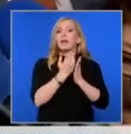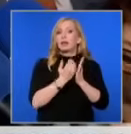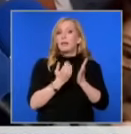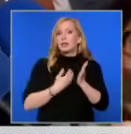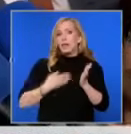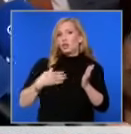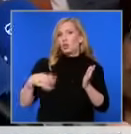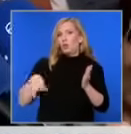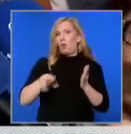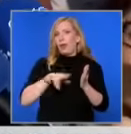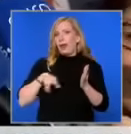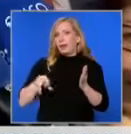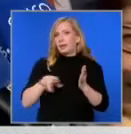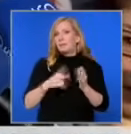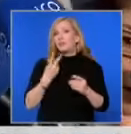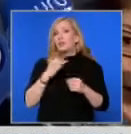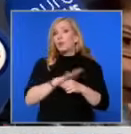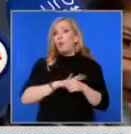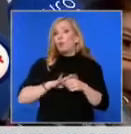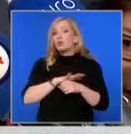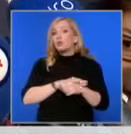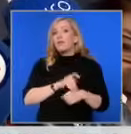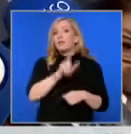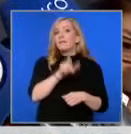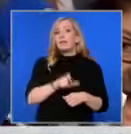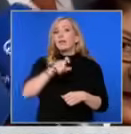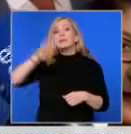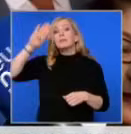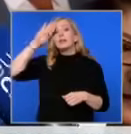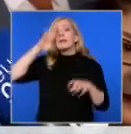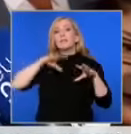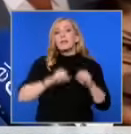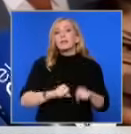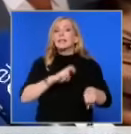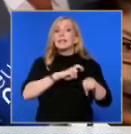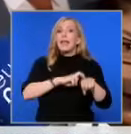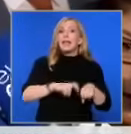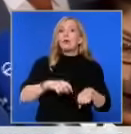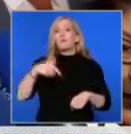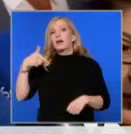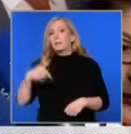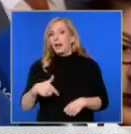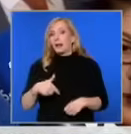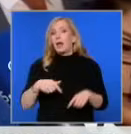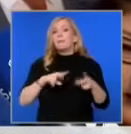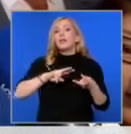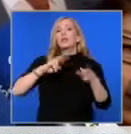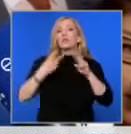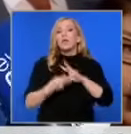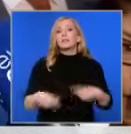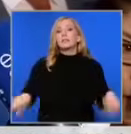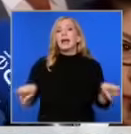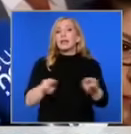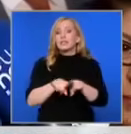колегите. Двете основни фигури в изпълнителната власт са Денков Габриел. При ротацията е